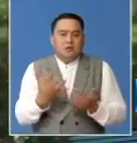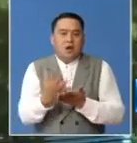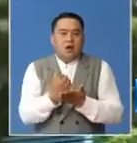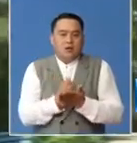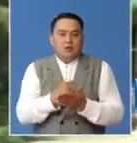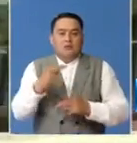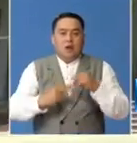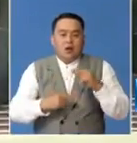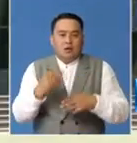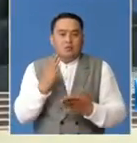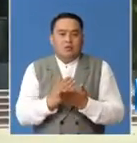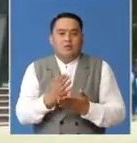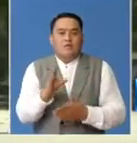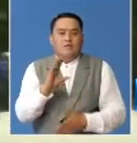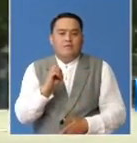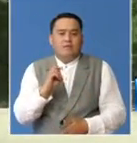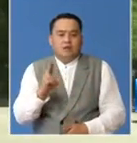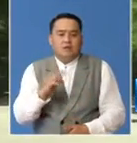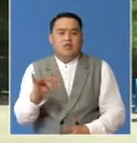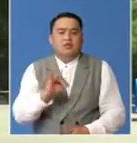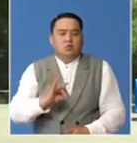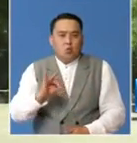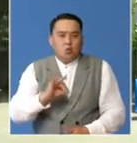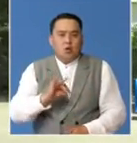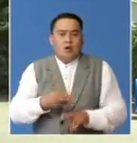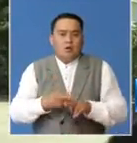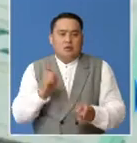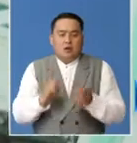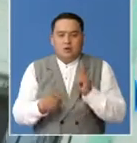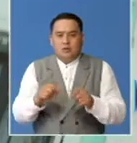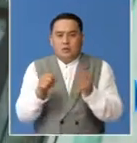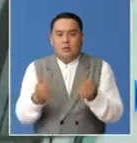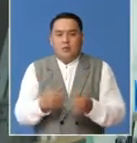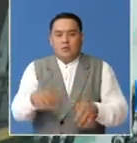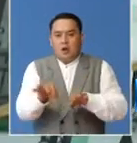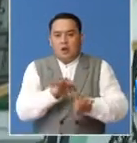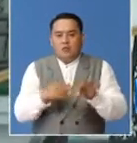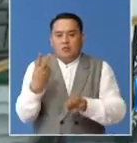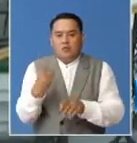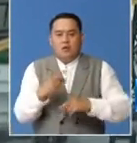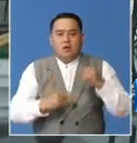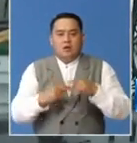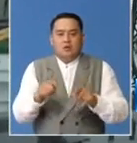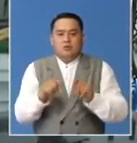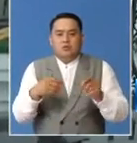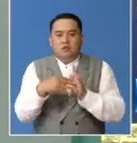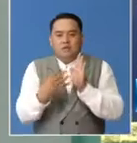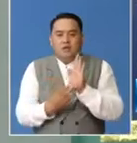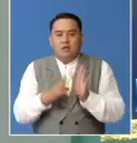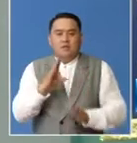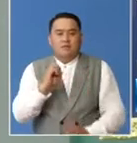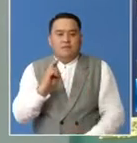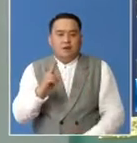сохранились строения, имеющие многовековую историю. Это здание – настоящий памятник архитектуры. Двухэтажное строение создано еще в 19